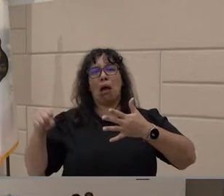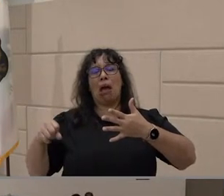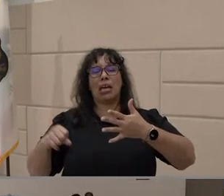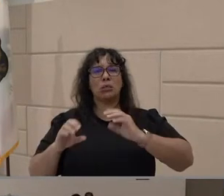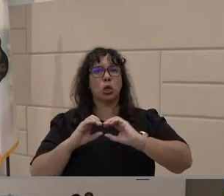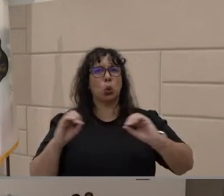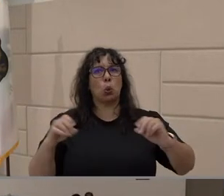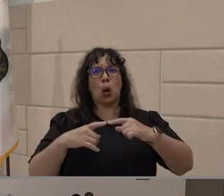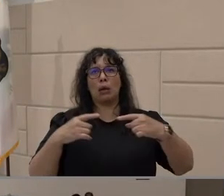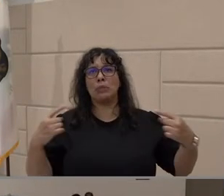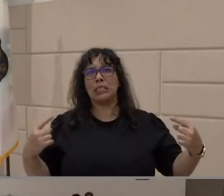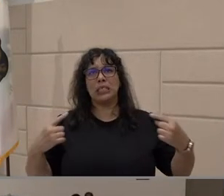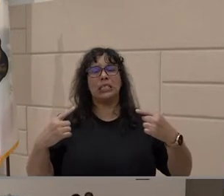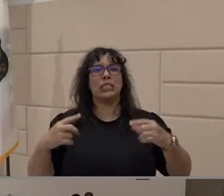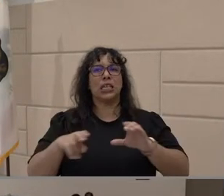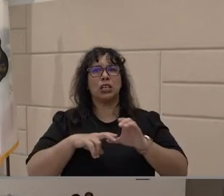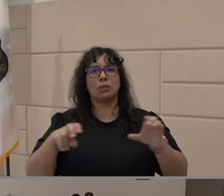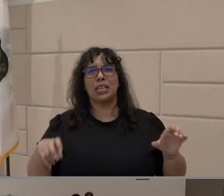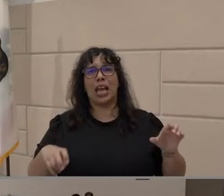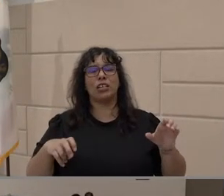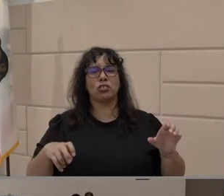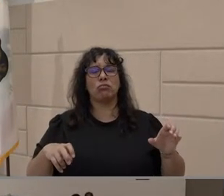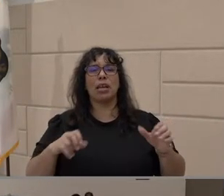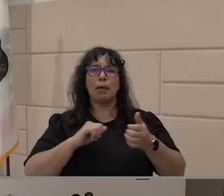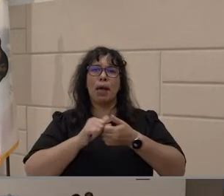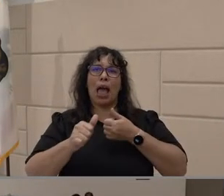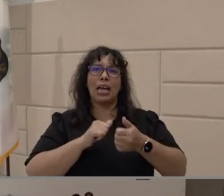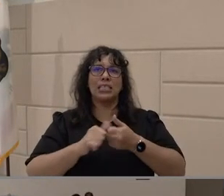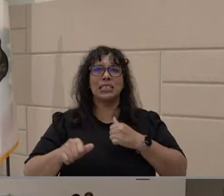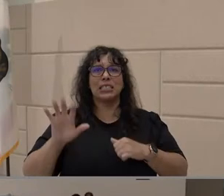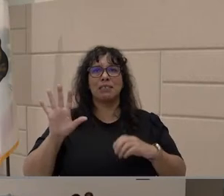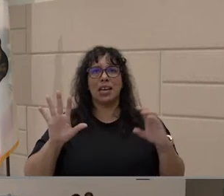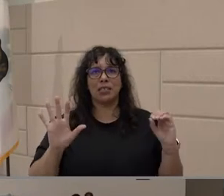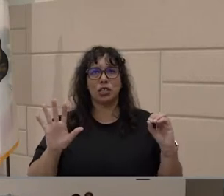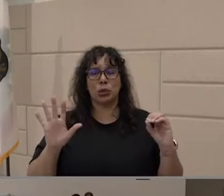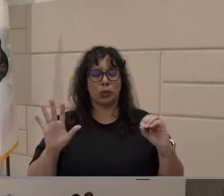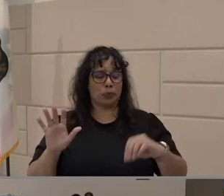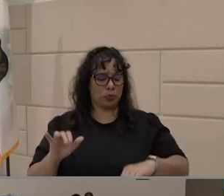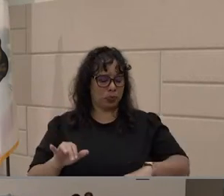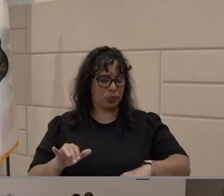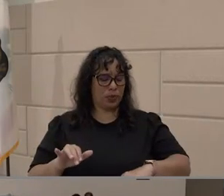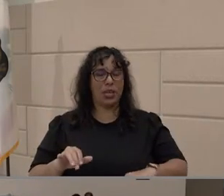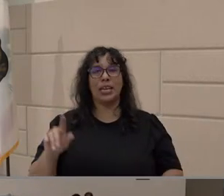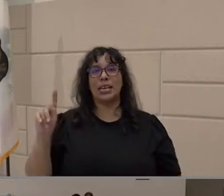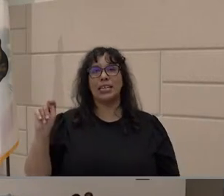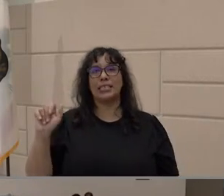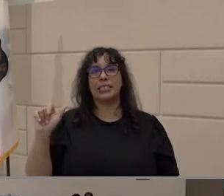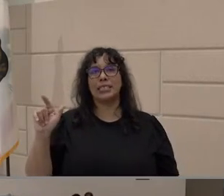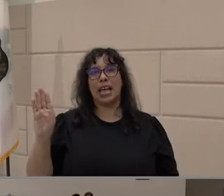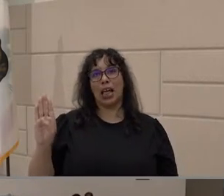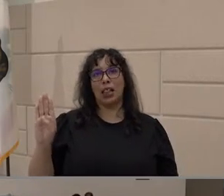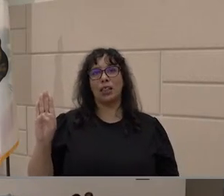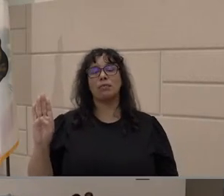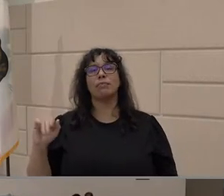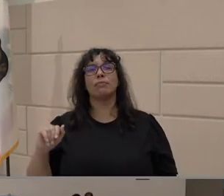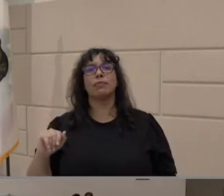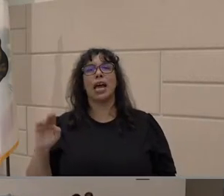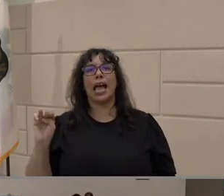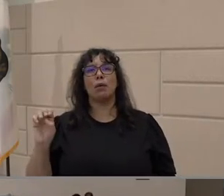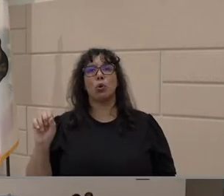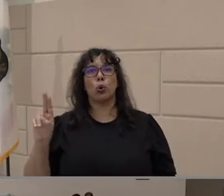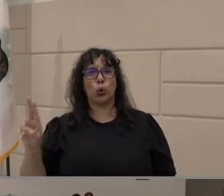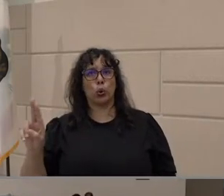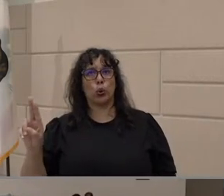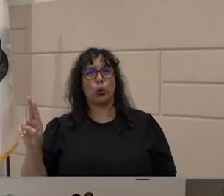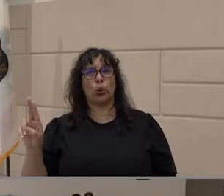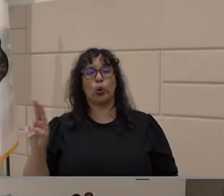ដូច្នេះអត់មានការយល់ចំតោះឬក៏អនុពវិរអ្វីទេក៏បោះឆ្នោតចប់5សម្លេង5ទួលនឹង0